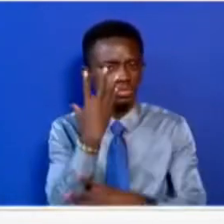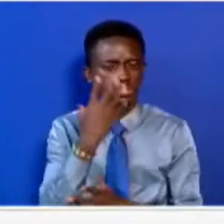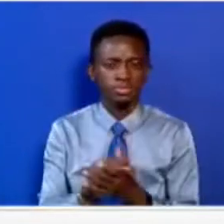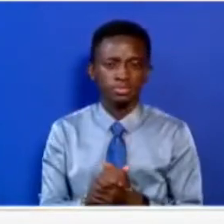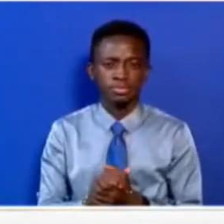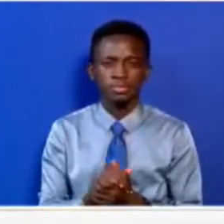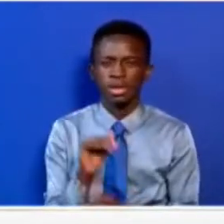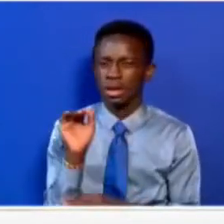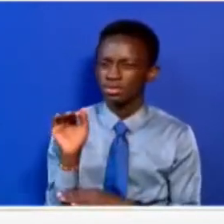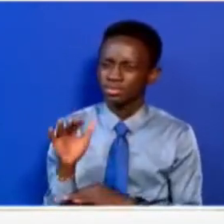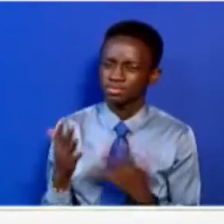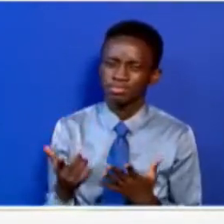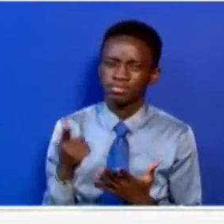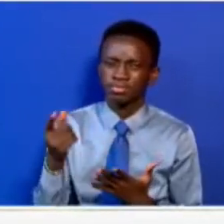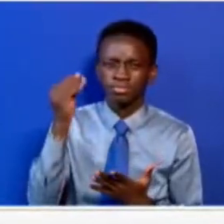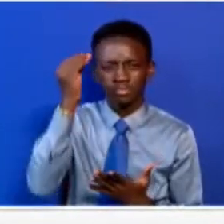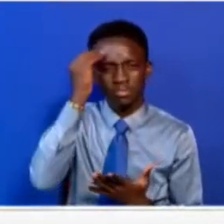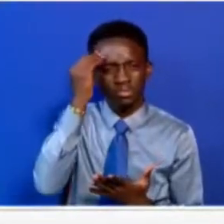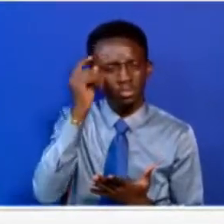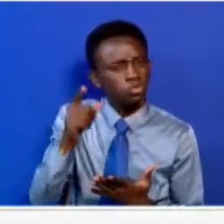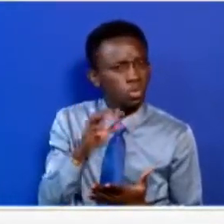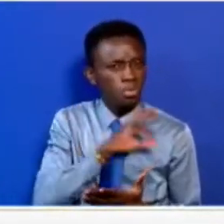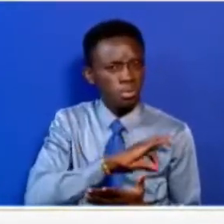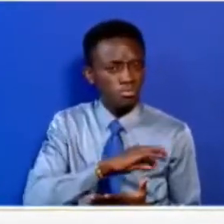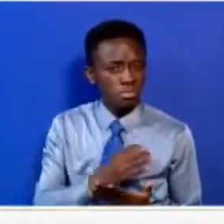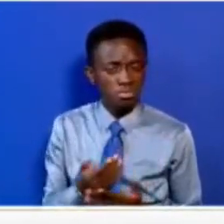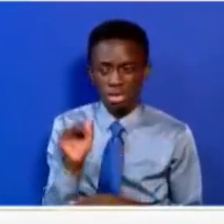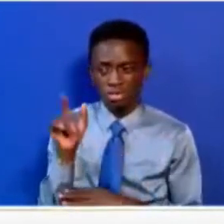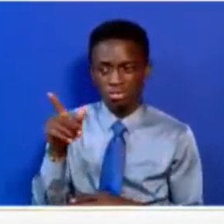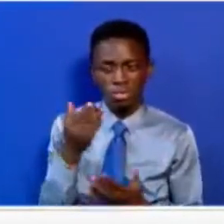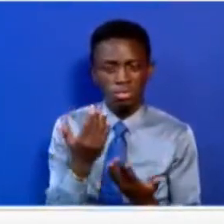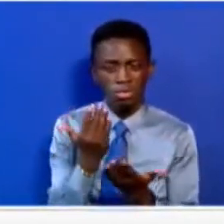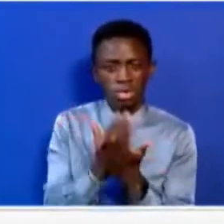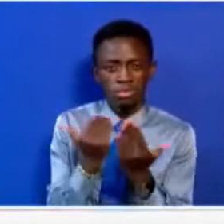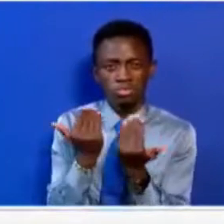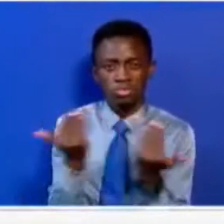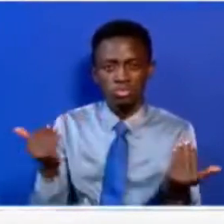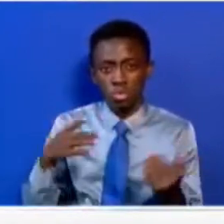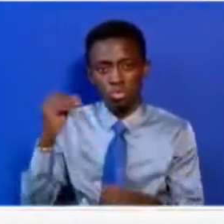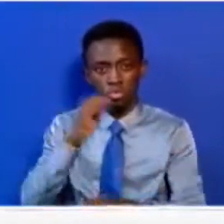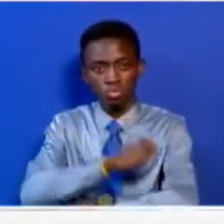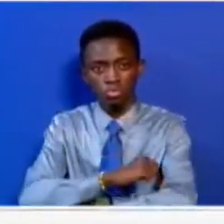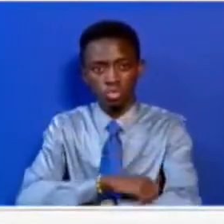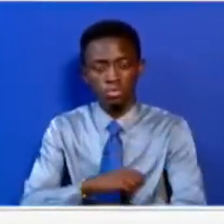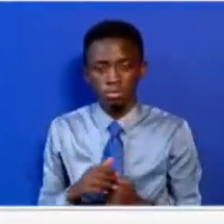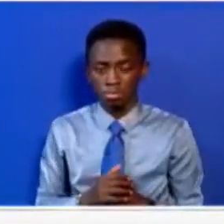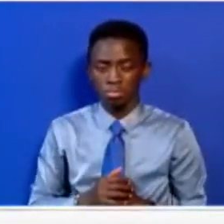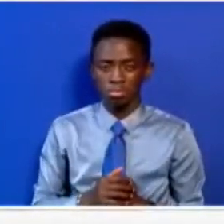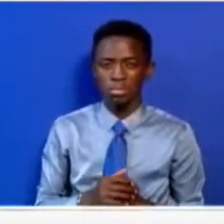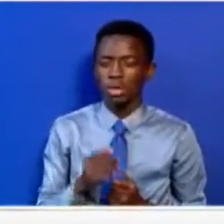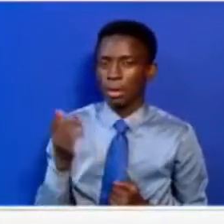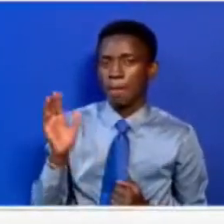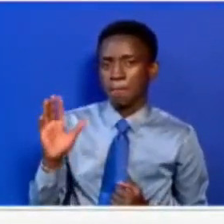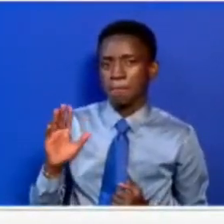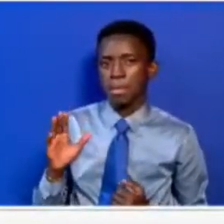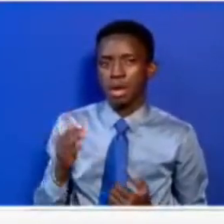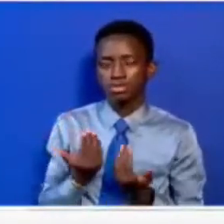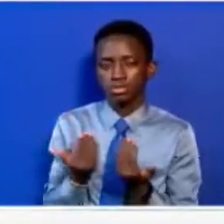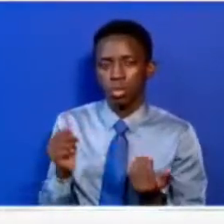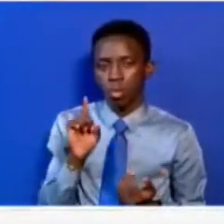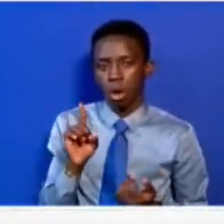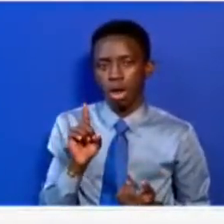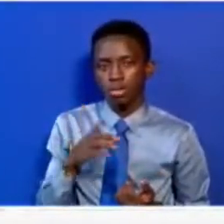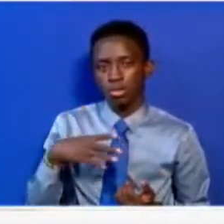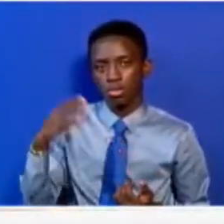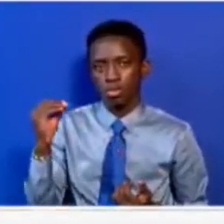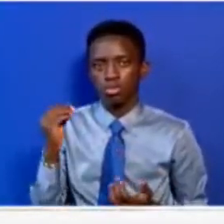uliweza kunufaika na elimu ya bure ya mzee Kibaki. Ama watoto wako ndio walinufaika? Mtoto wangu mmoja. Okay. I